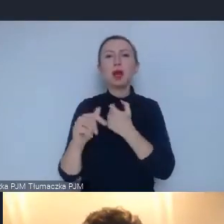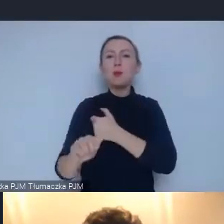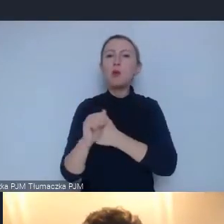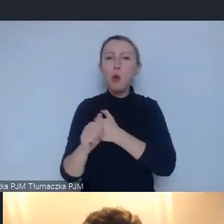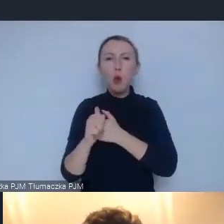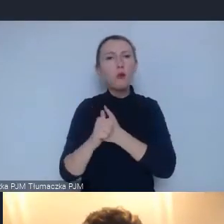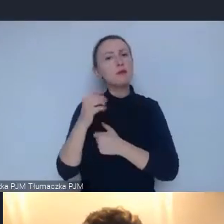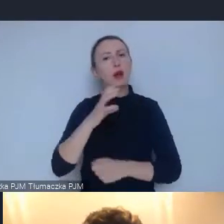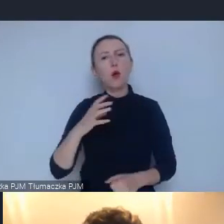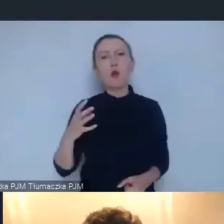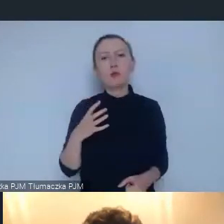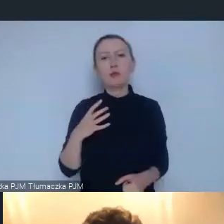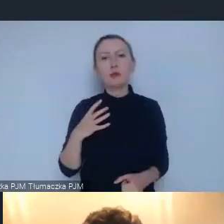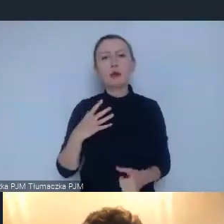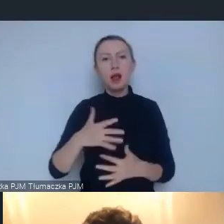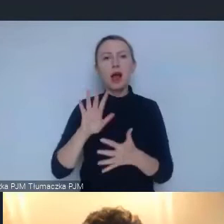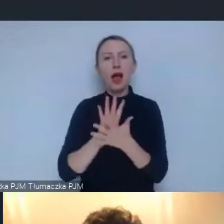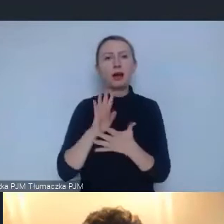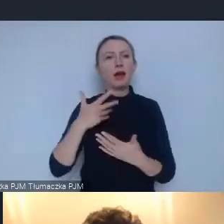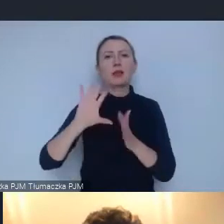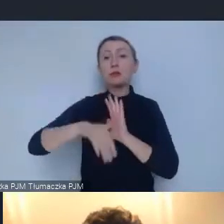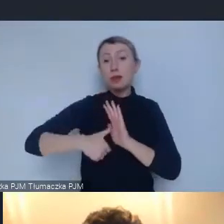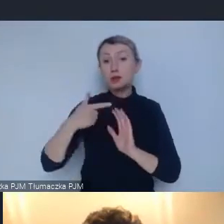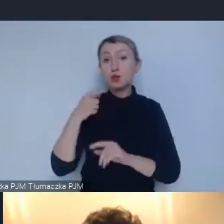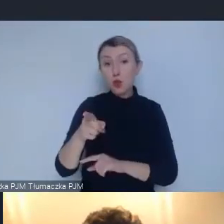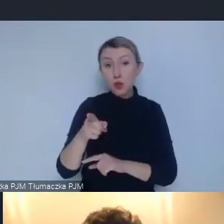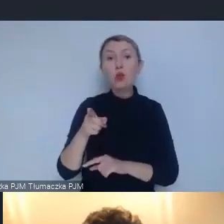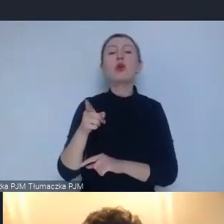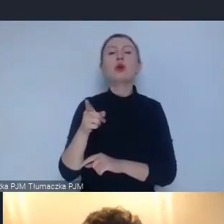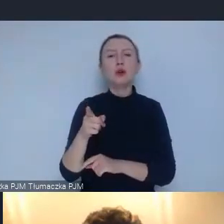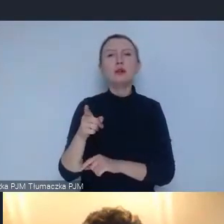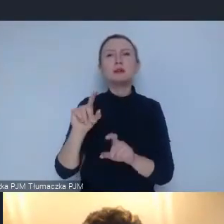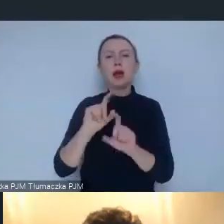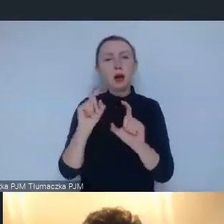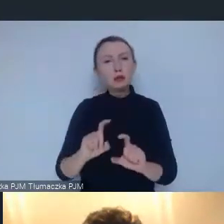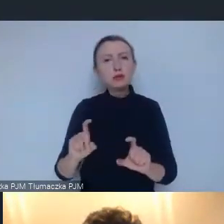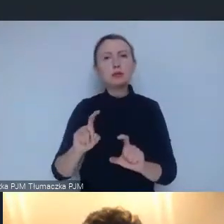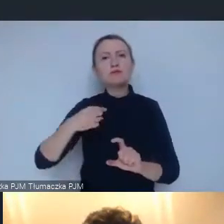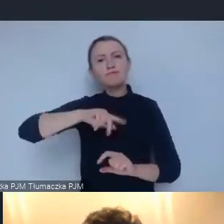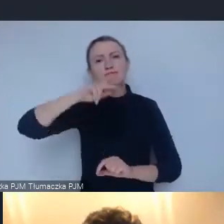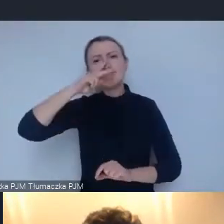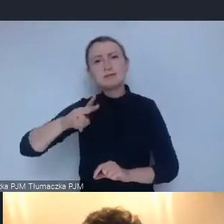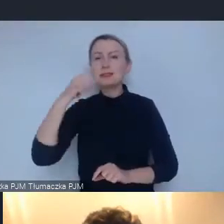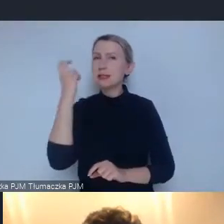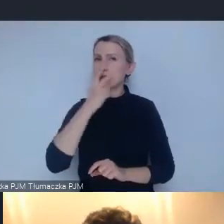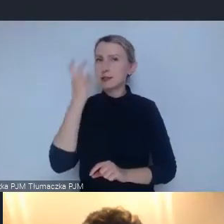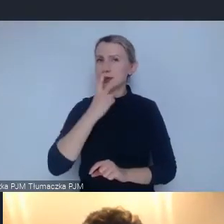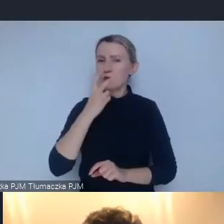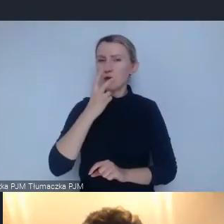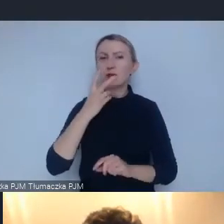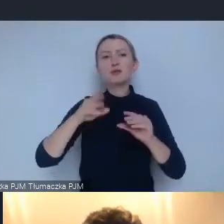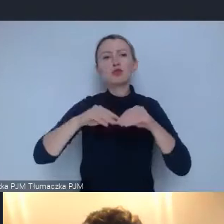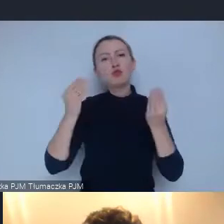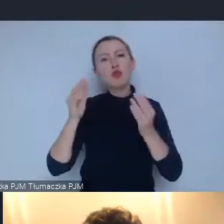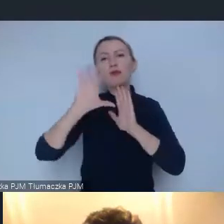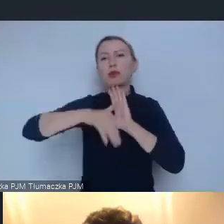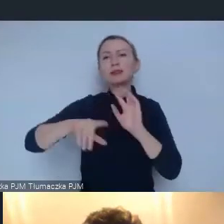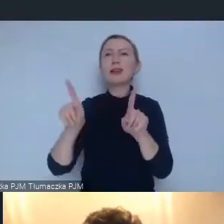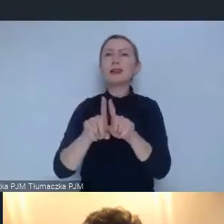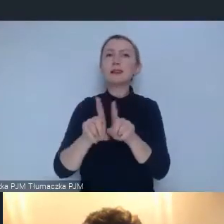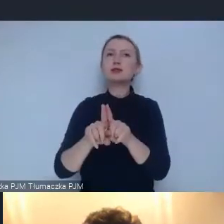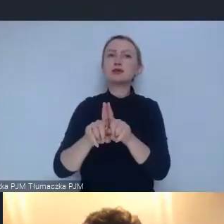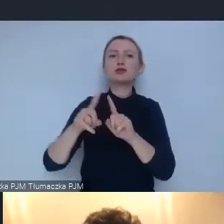na gospodarczy charakter miasta wciąż notujemy zainteresowanie rozwojem miasta także